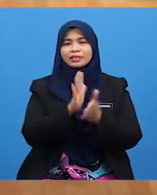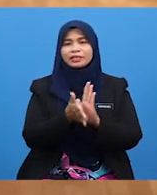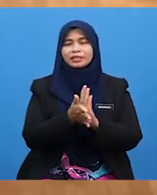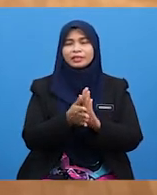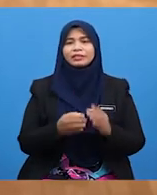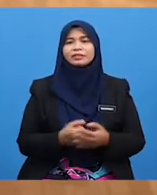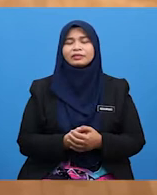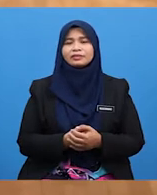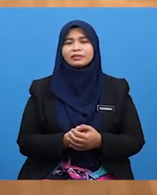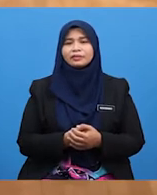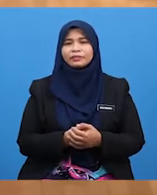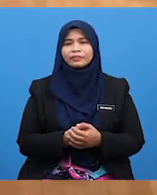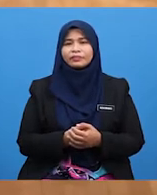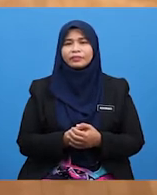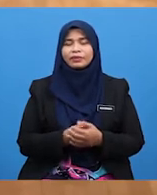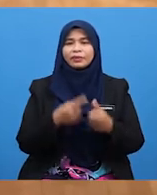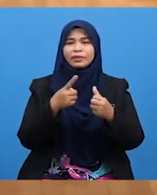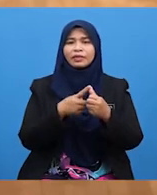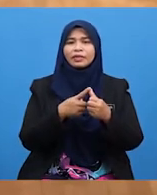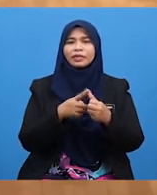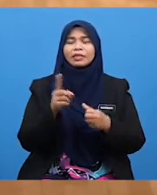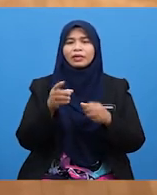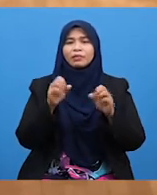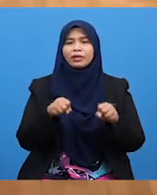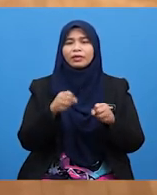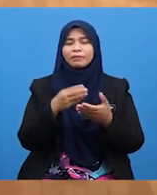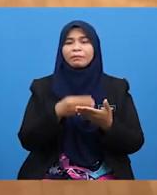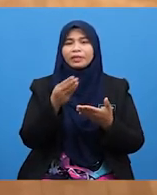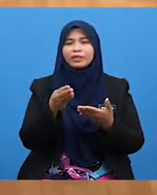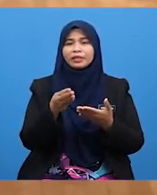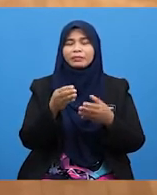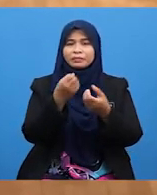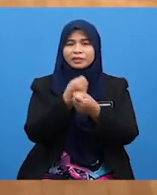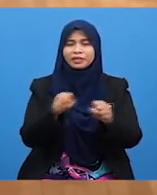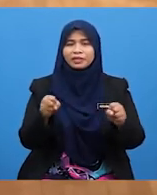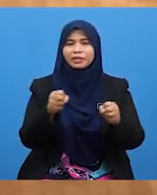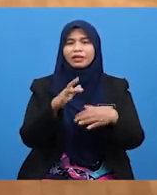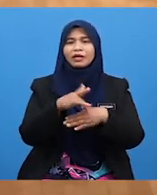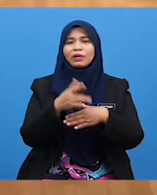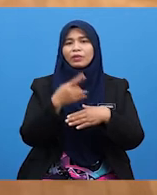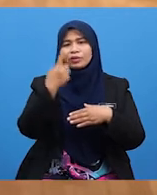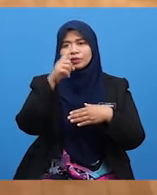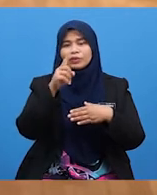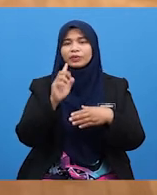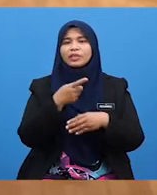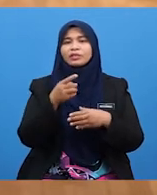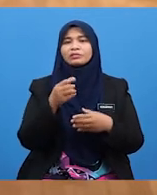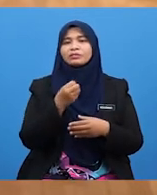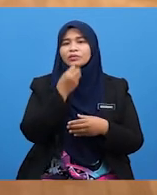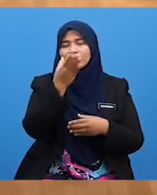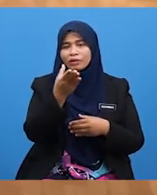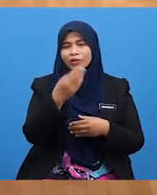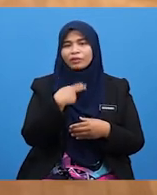sekali kita punya peti suara? Pertama sekali, dia boleh memberikan kita persediaan awal untuk kita melontarkan